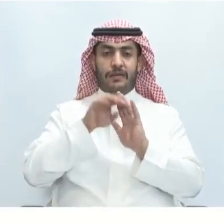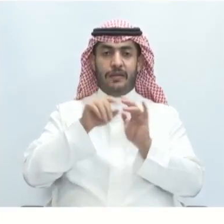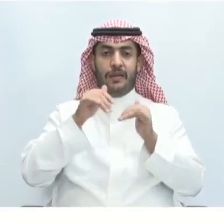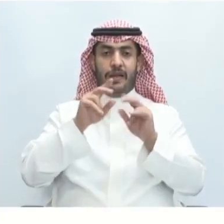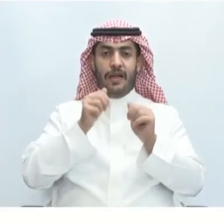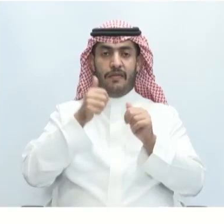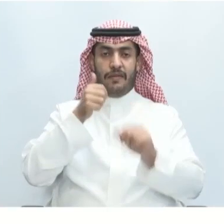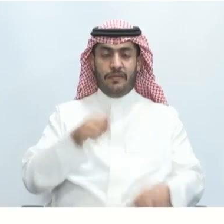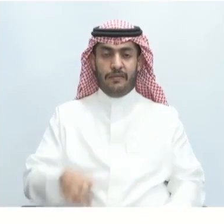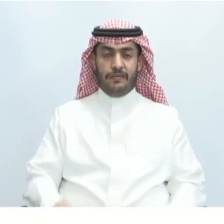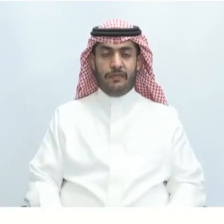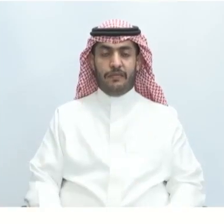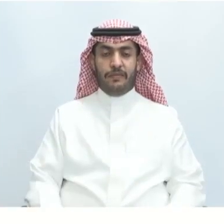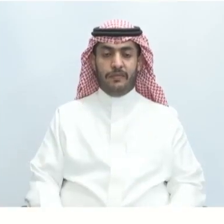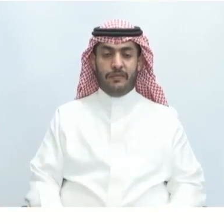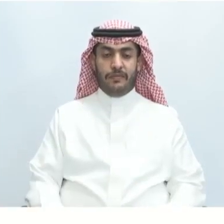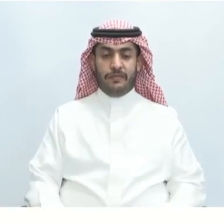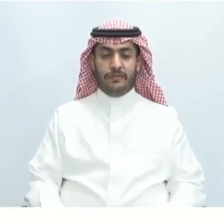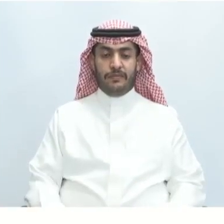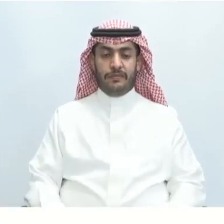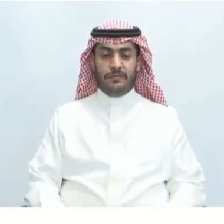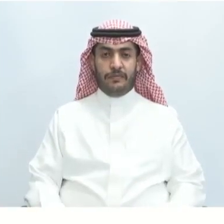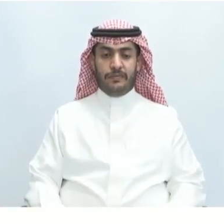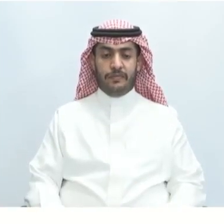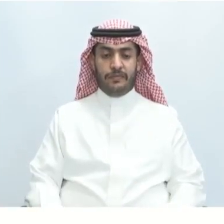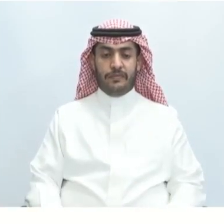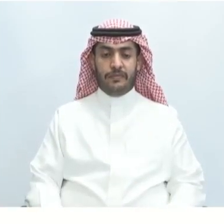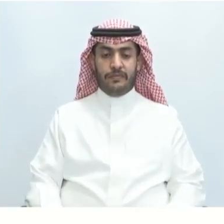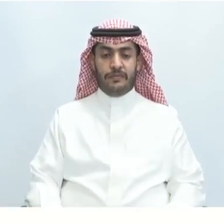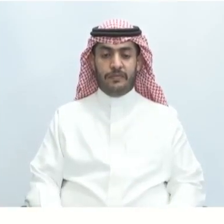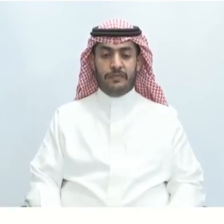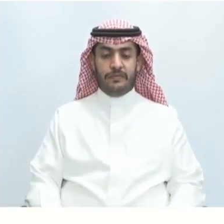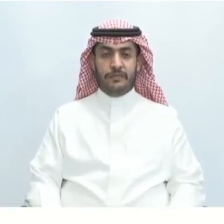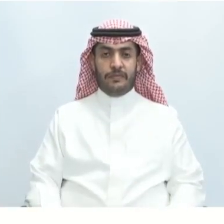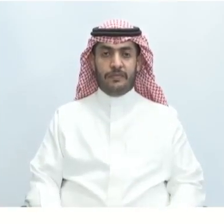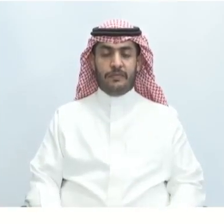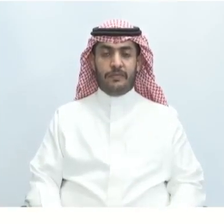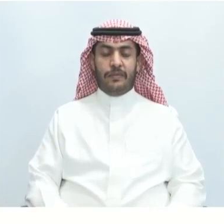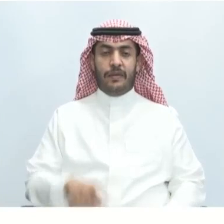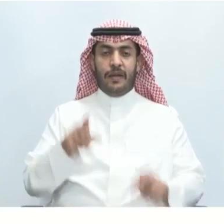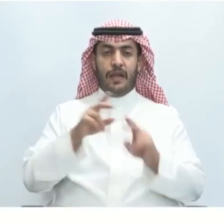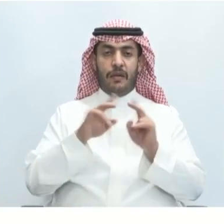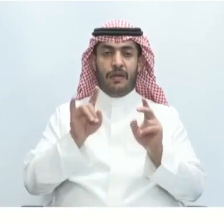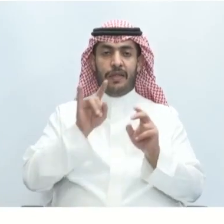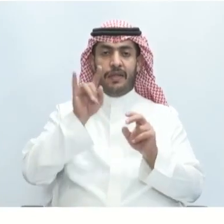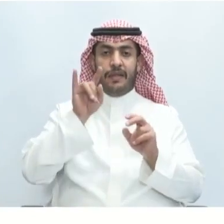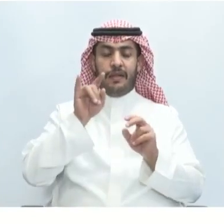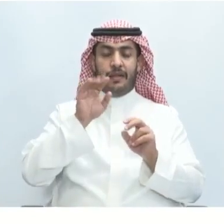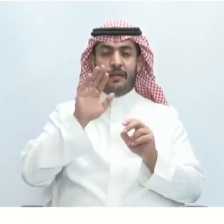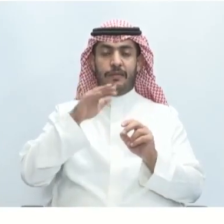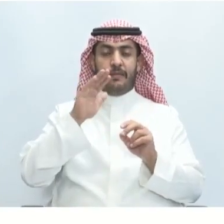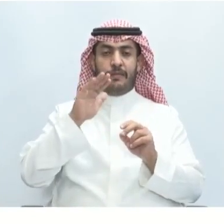الشكل لدينا هذه عدد الوجهات او هذه عفوا انواع الطائرات وبالتاكيد